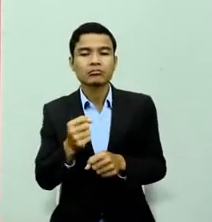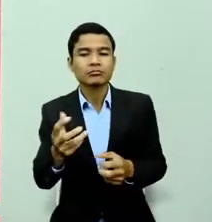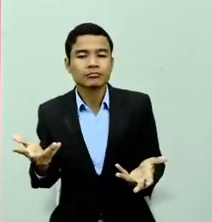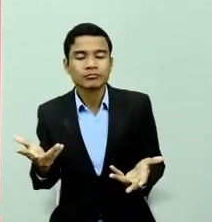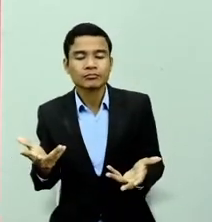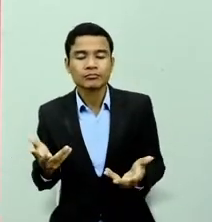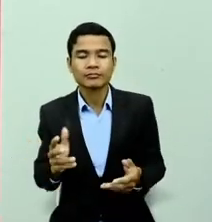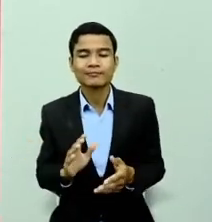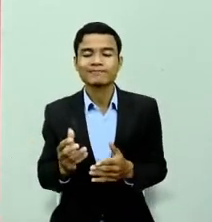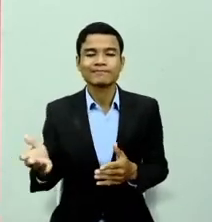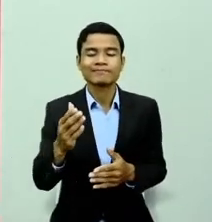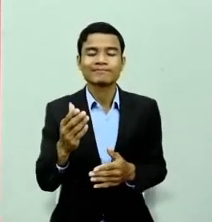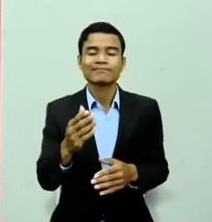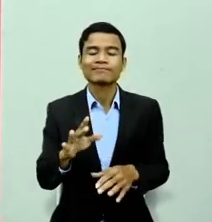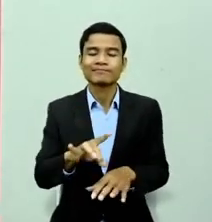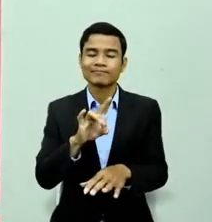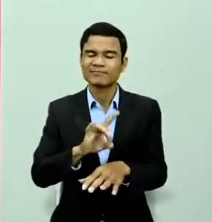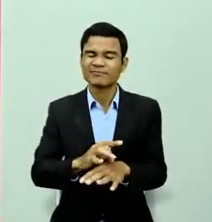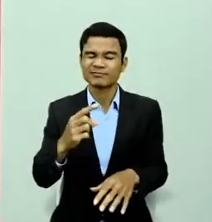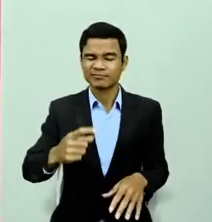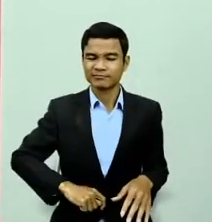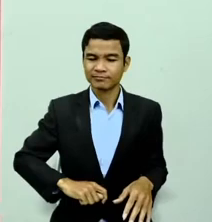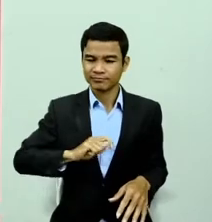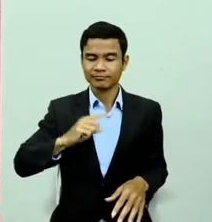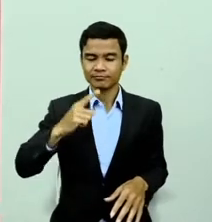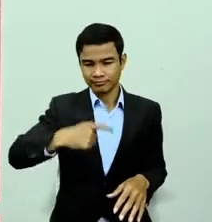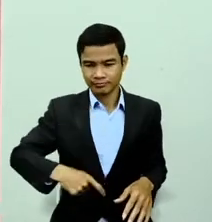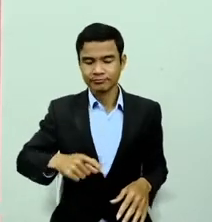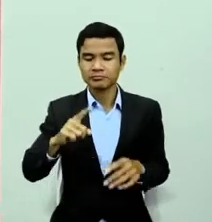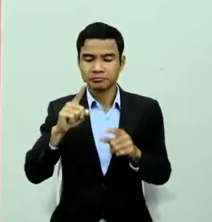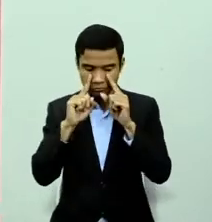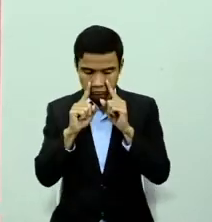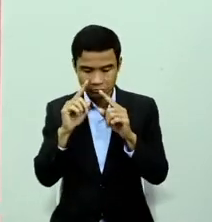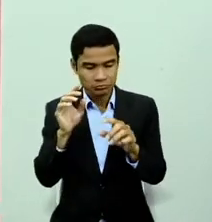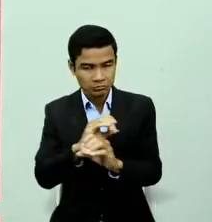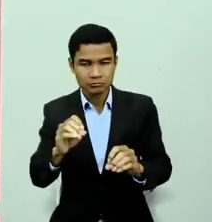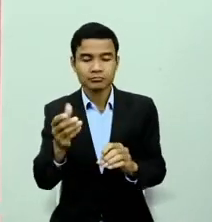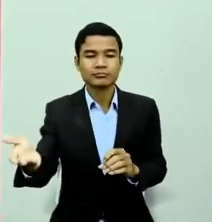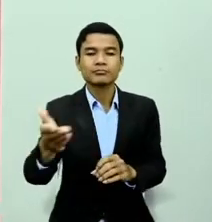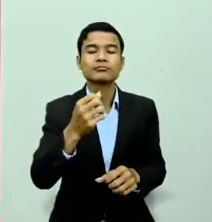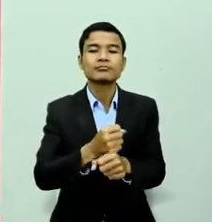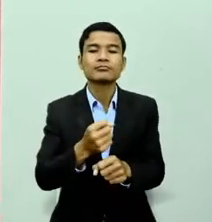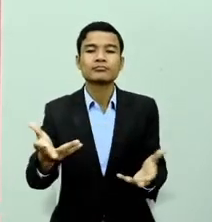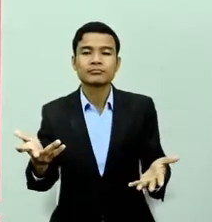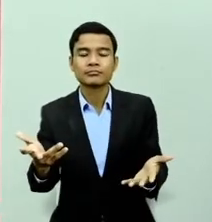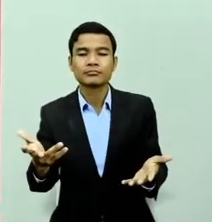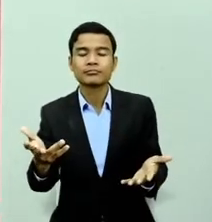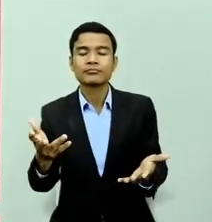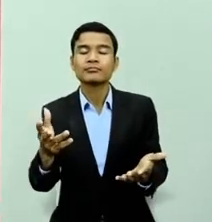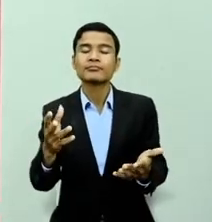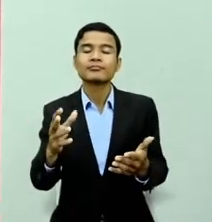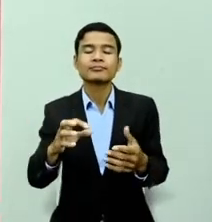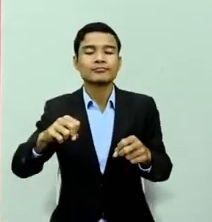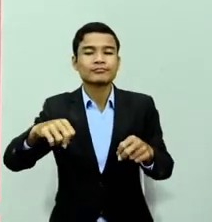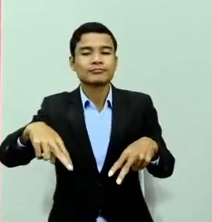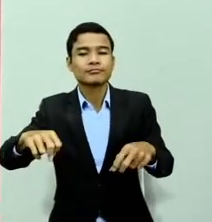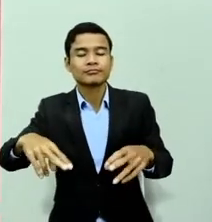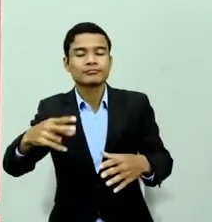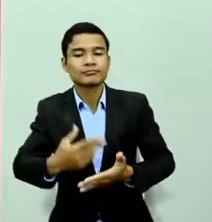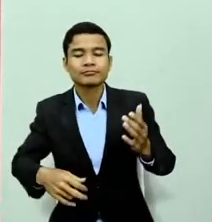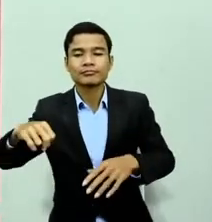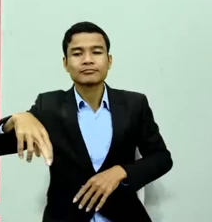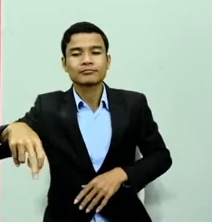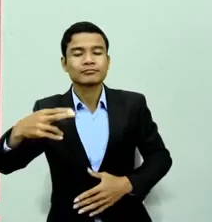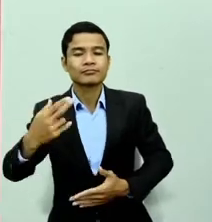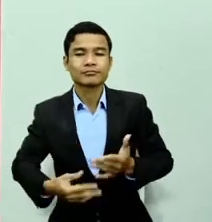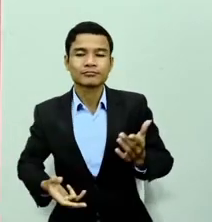đập bay cùng ao dân ruộng nơi mình này ai nữa cô ai cáo ta dân trời thua đi mà đạch đá ạ cha dân trời ca ấy con đang nghe dân